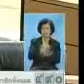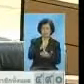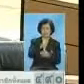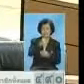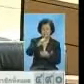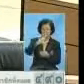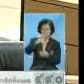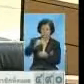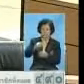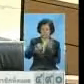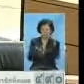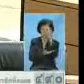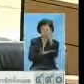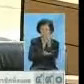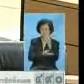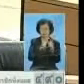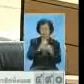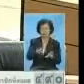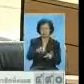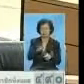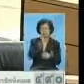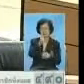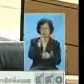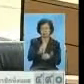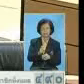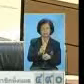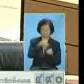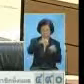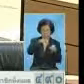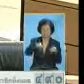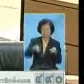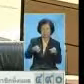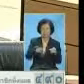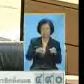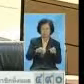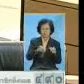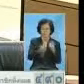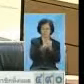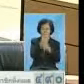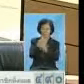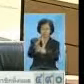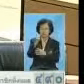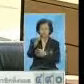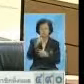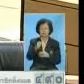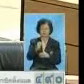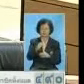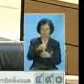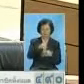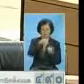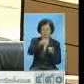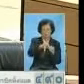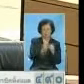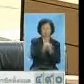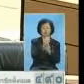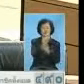ตัดยางแก่ๆทิ้งได้ไหมและที่ท่านบอกว่าปลูกคือตัดแล้วก็ปลูกใหม่นี่ใช่ครับเพราะว่ายางต้นหนึ่งกว่าจะ